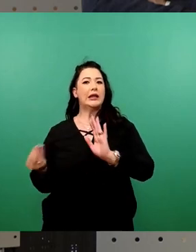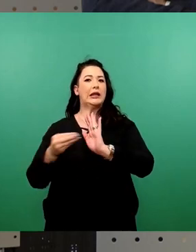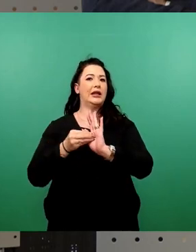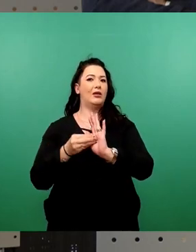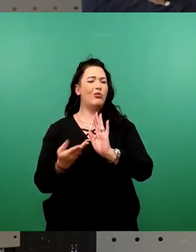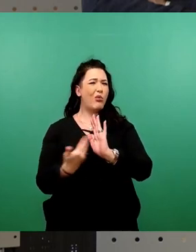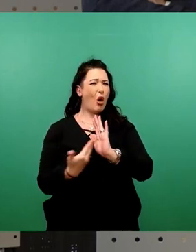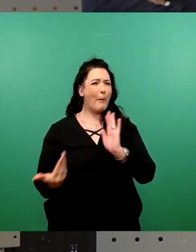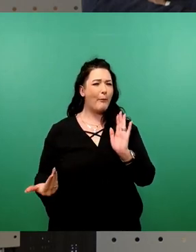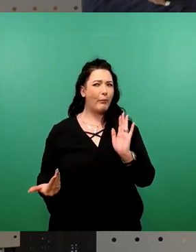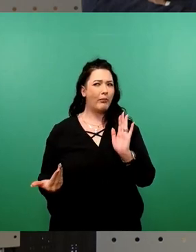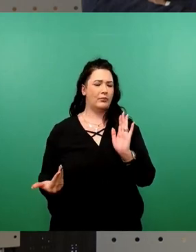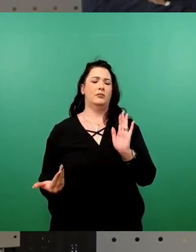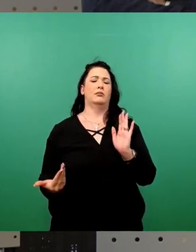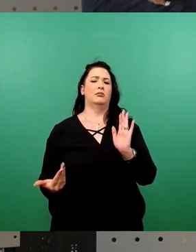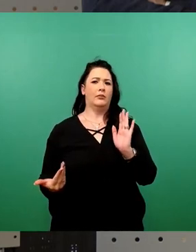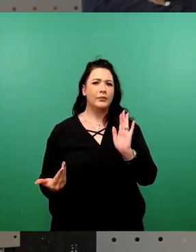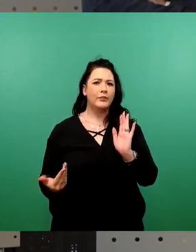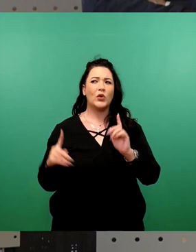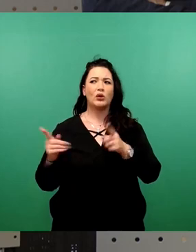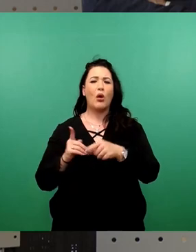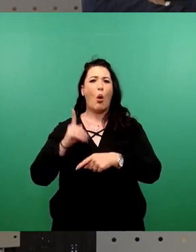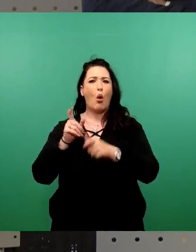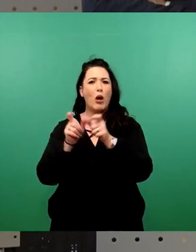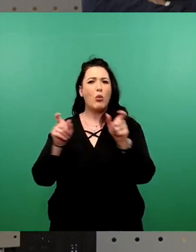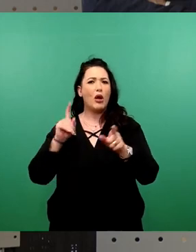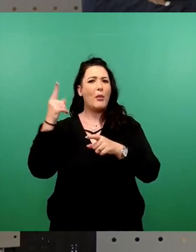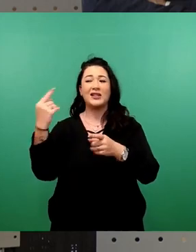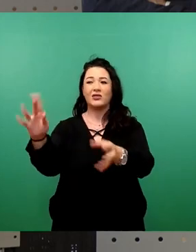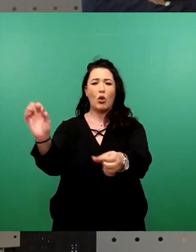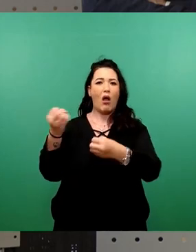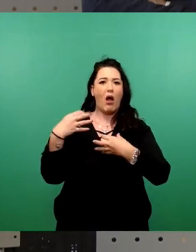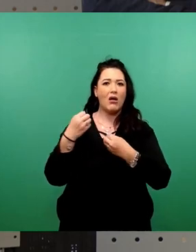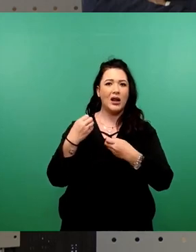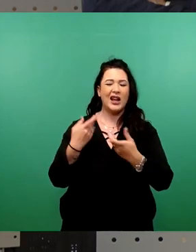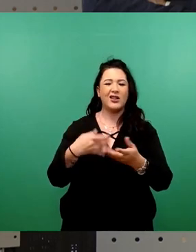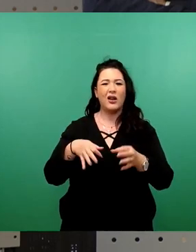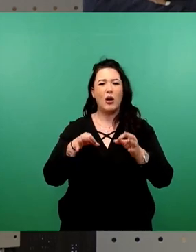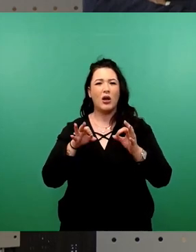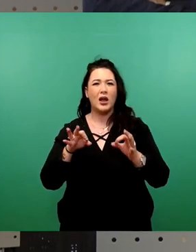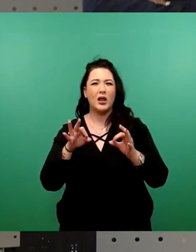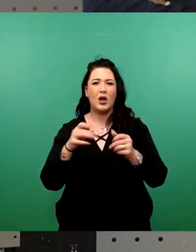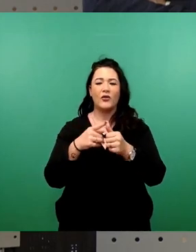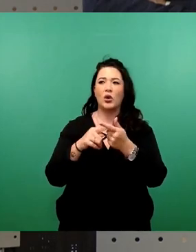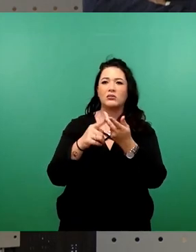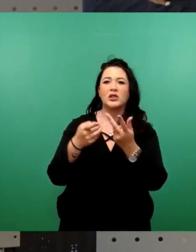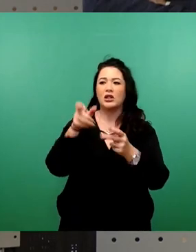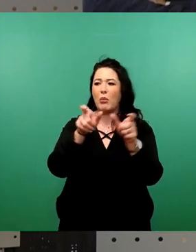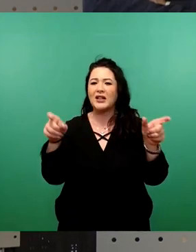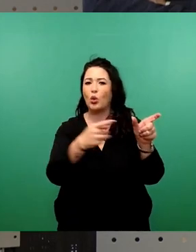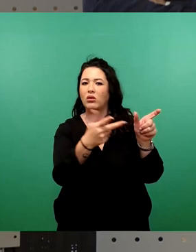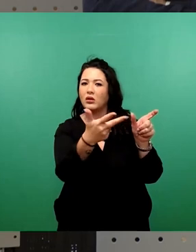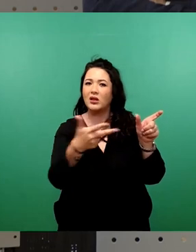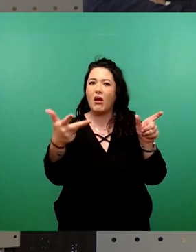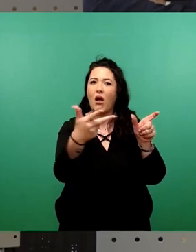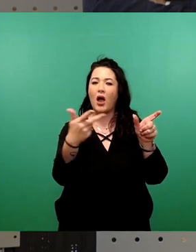Und nochmal, der Oberbürgermeister hält es nicht für nötig zu erklären, was ganz konkret die Person Herr Donhauser, Herr Kühn oder jetzt Frau Jenigen prädestiniert,